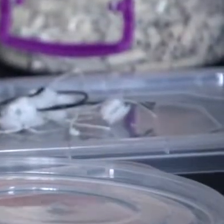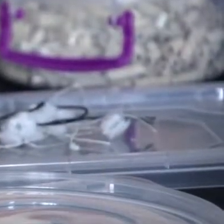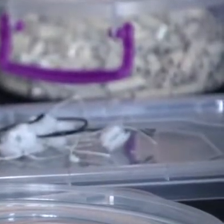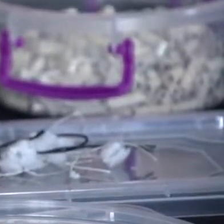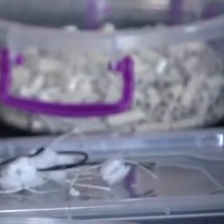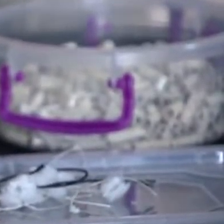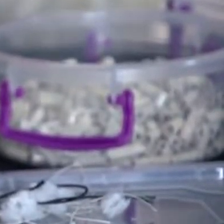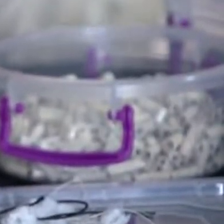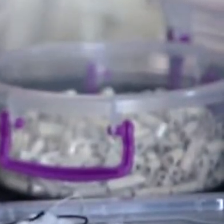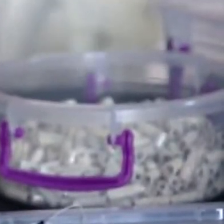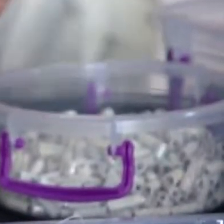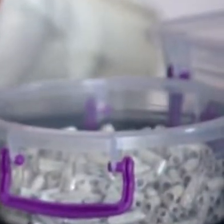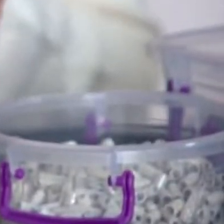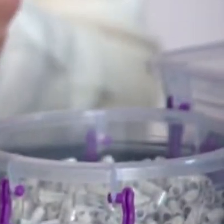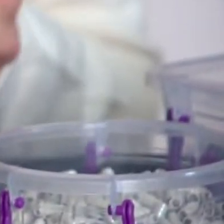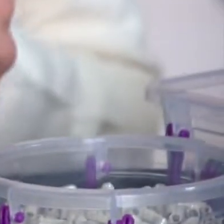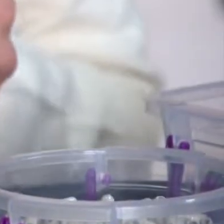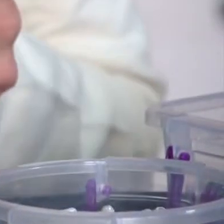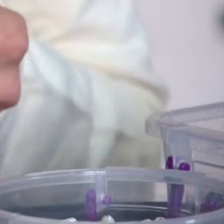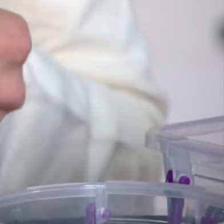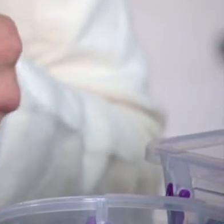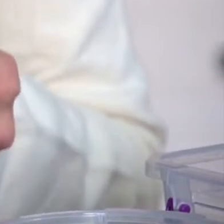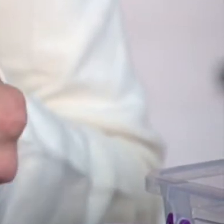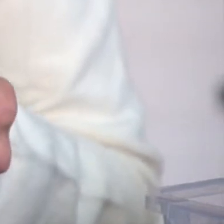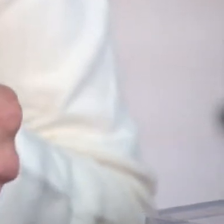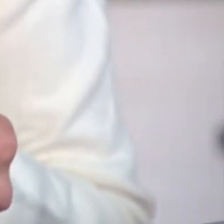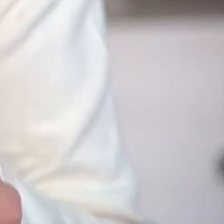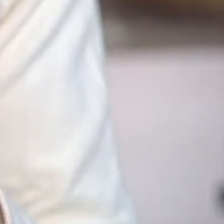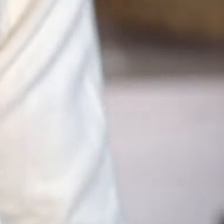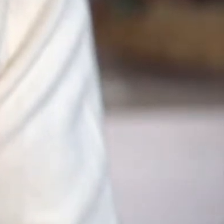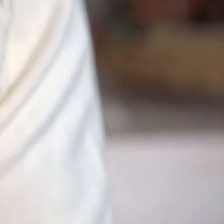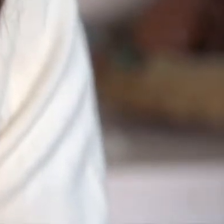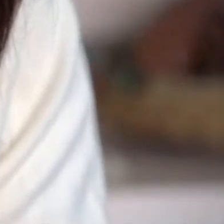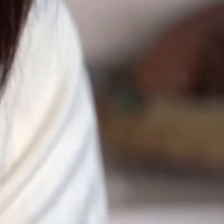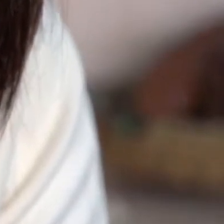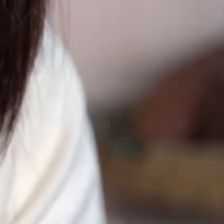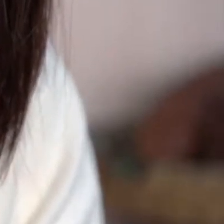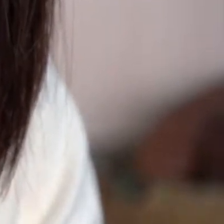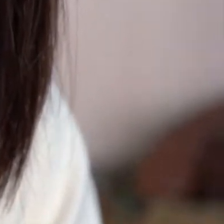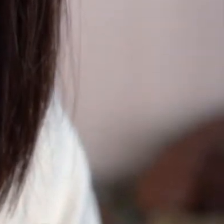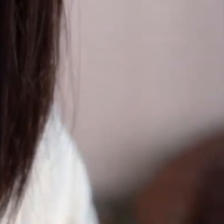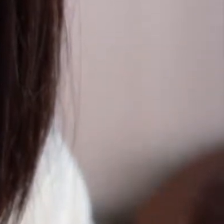ışıkla kaplandı. Sonra bileklik Onur'un atölyedeki masasında kayboldu.